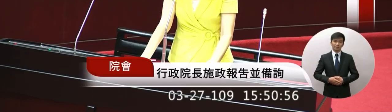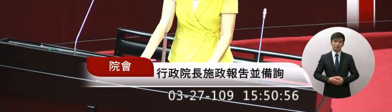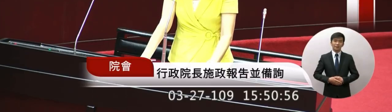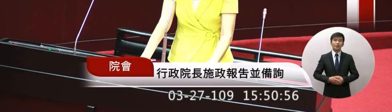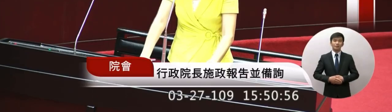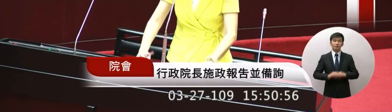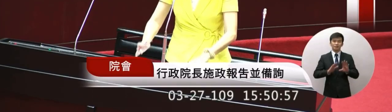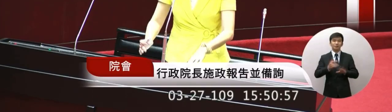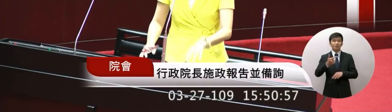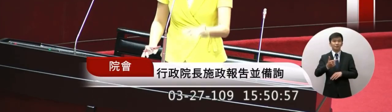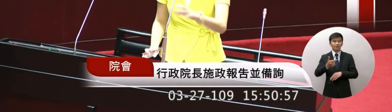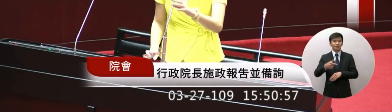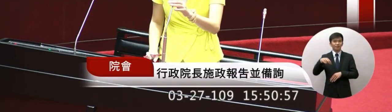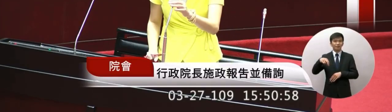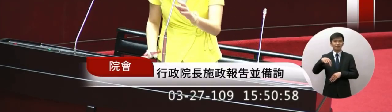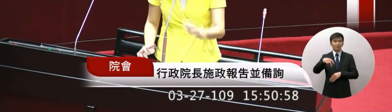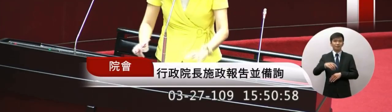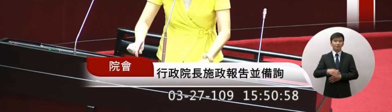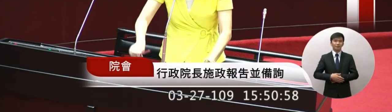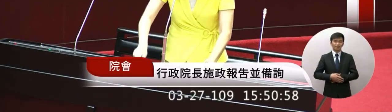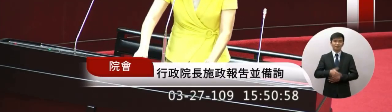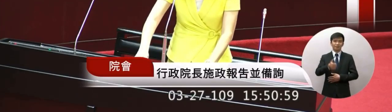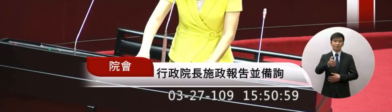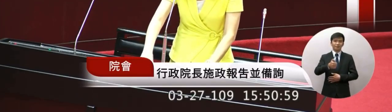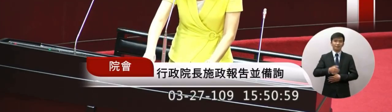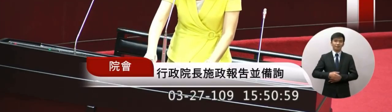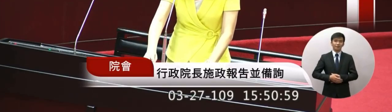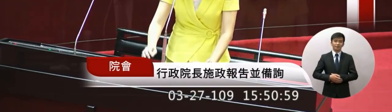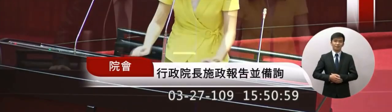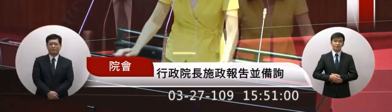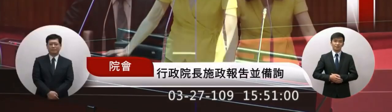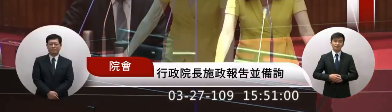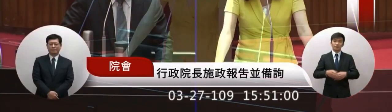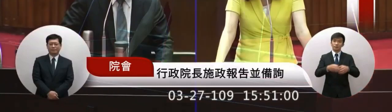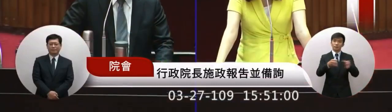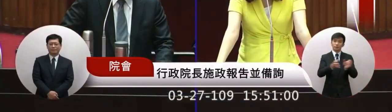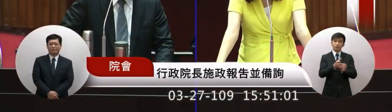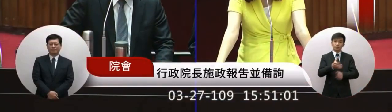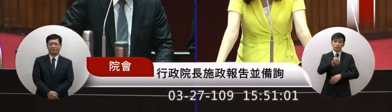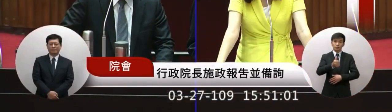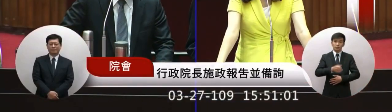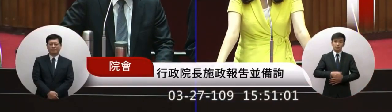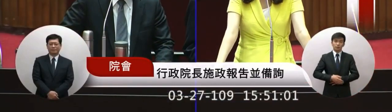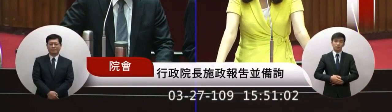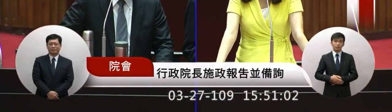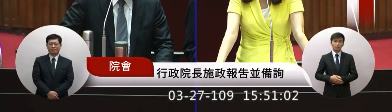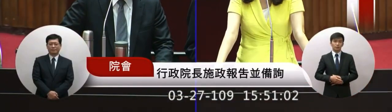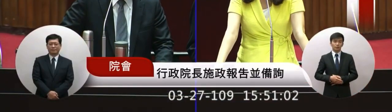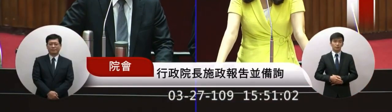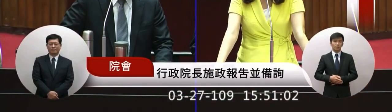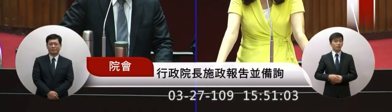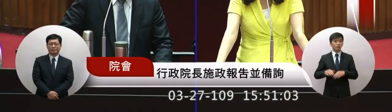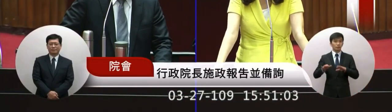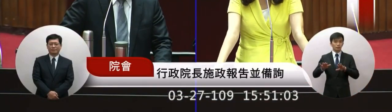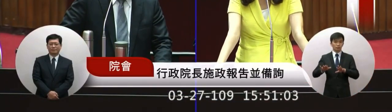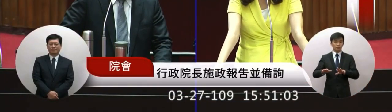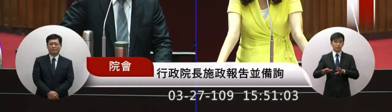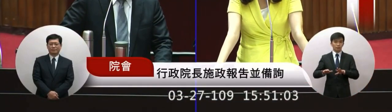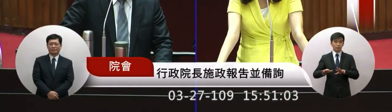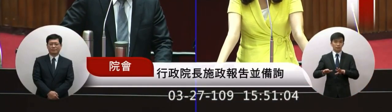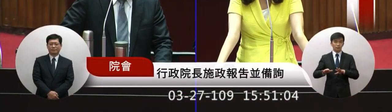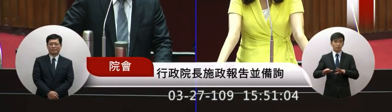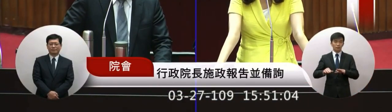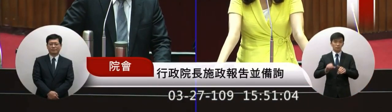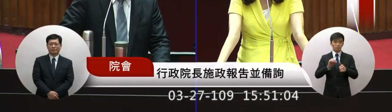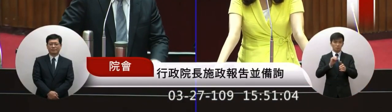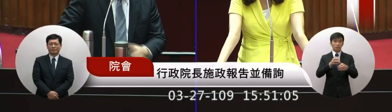不要紧，麻烦他行，不要紧。 喂，你好。 好，谢谢。部长，今天呢要跟大家。跟